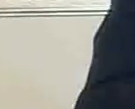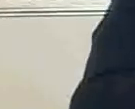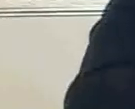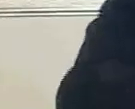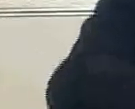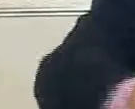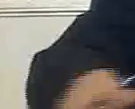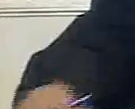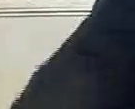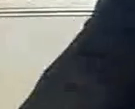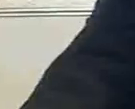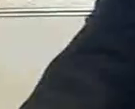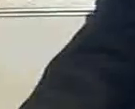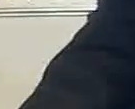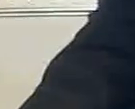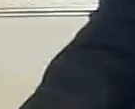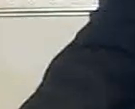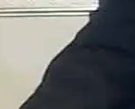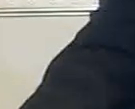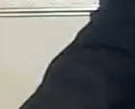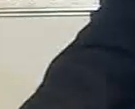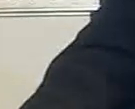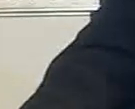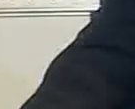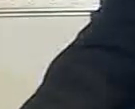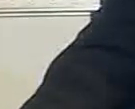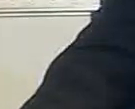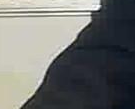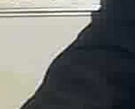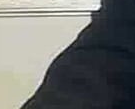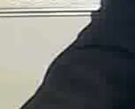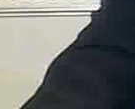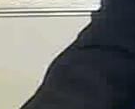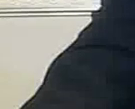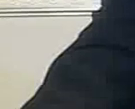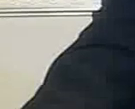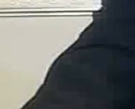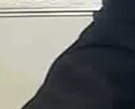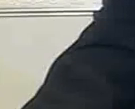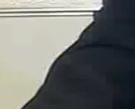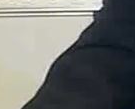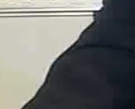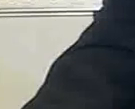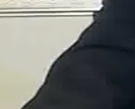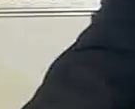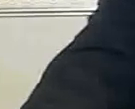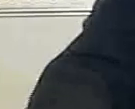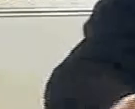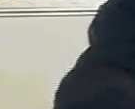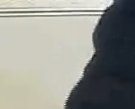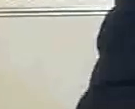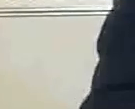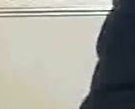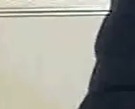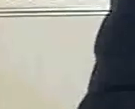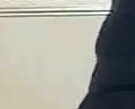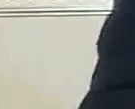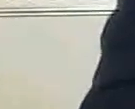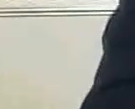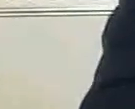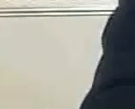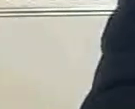الحمد لله والصلاة والسلام على سيدنا رسول الله صلى الله عليه وعلى آله وصحبه وسلم تسليما كثيرا إلى يوم الدين. مشاهدينا الكرام، السلام عليكم